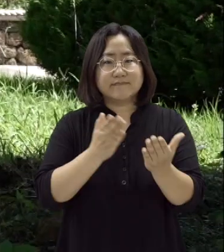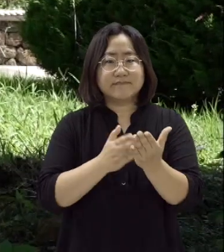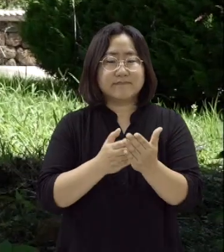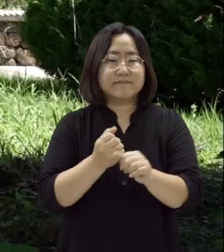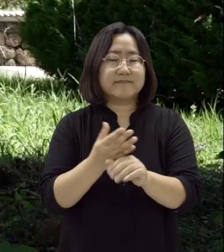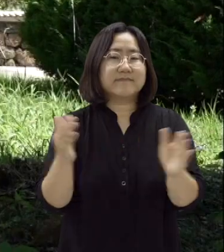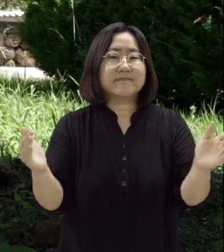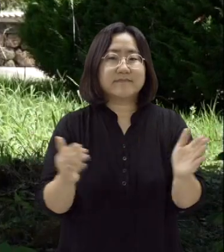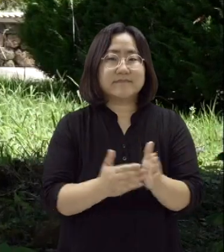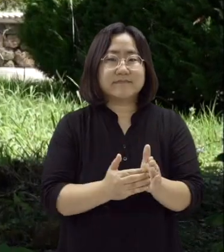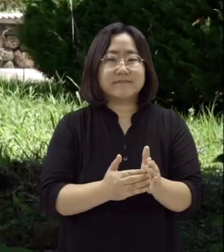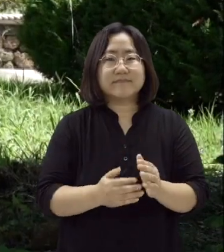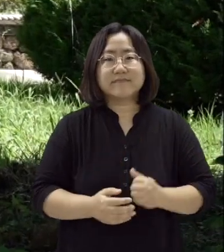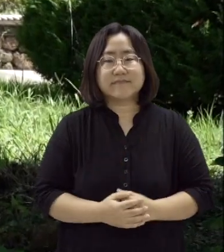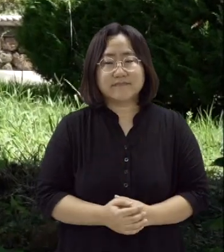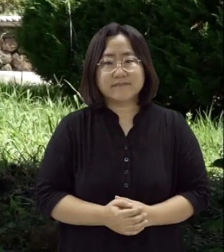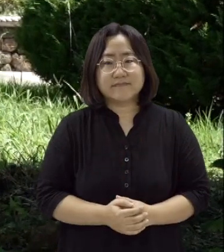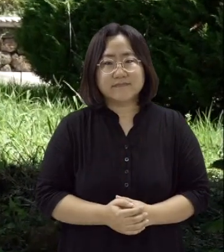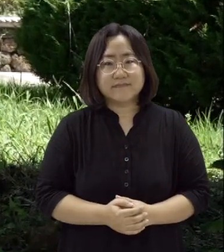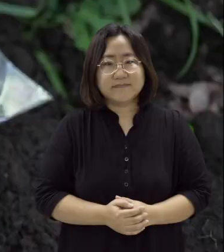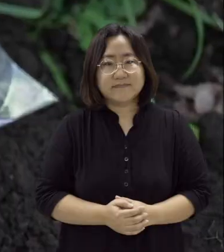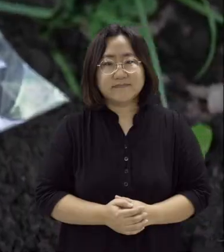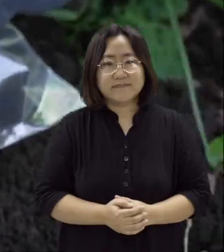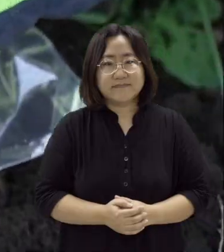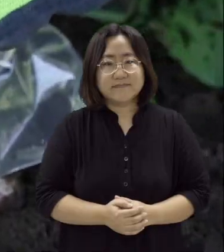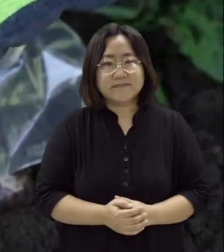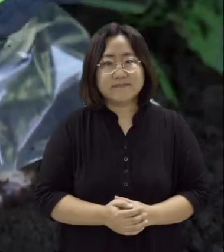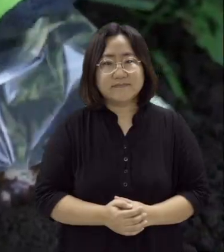지금까지 서귀포시에서 전해드렸습니다.